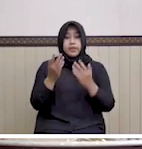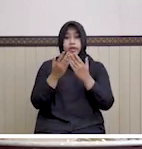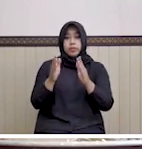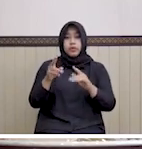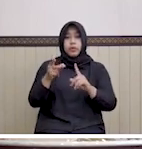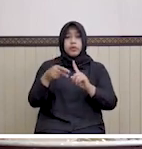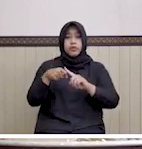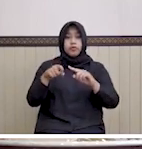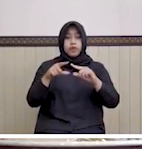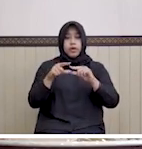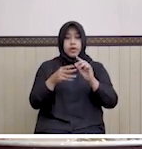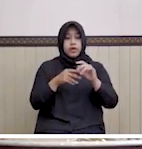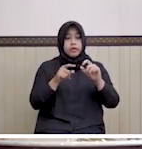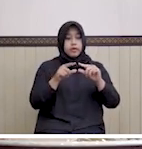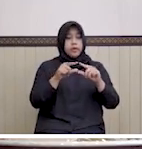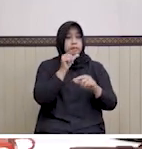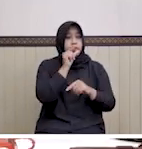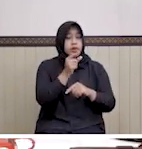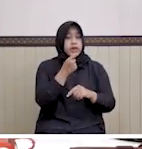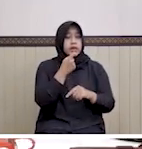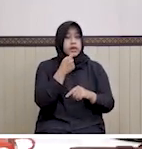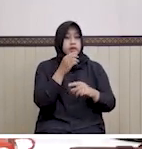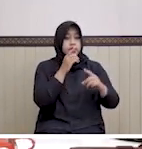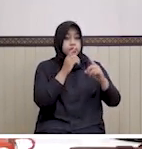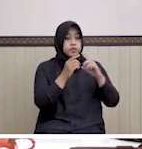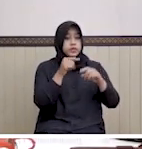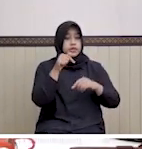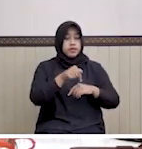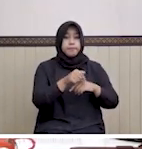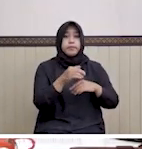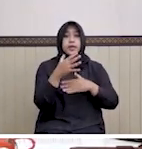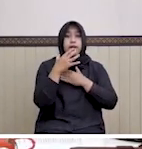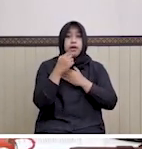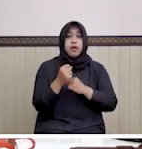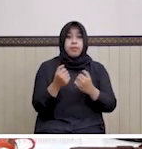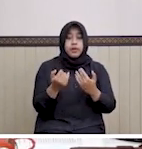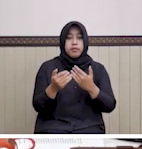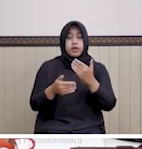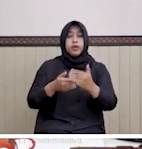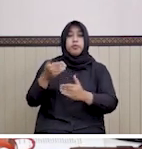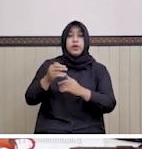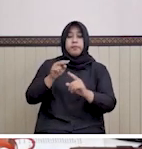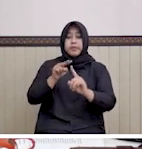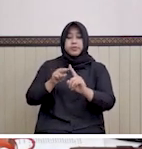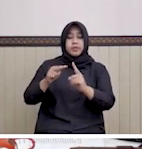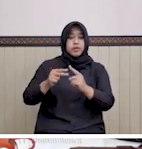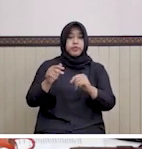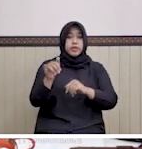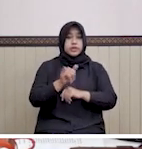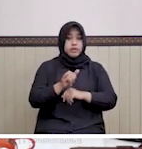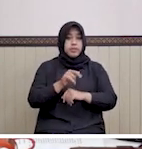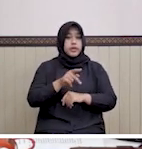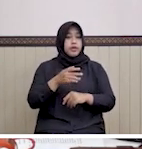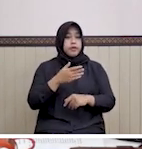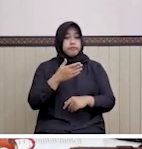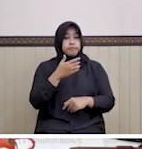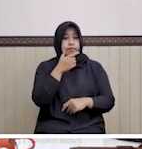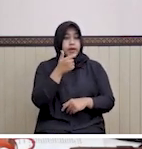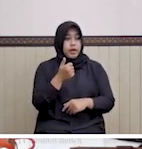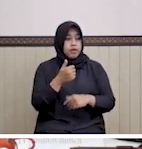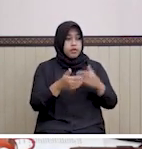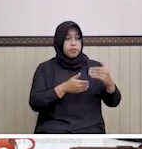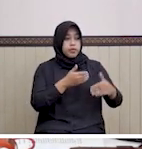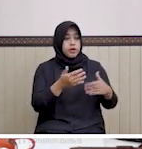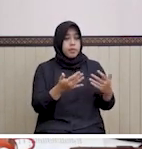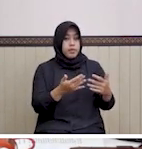saya untuk kemudian mengundang diskusi terkait isu ini gitu Dan harapannya adalah ketika kemudian perspektifnya sama kita enak nih gitu bahkan